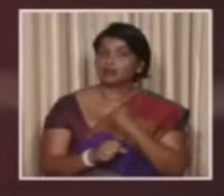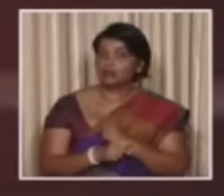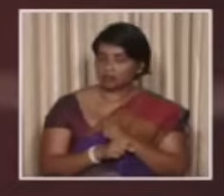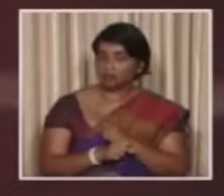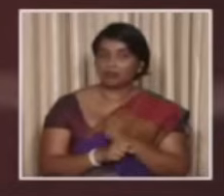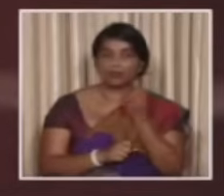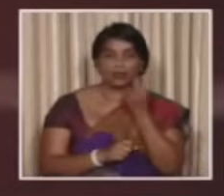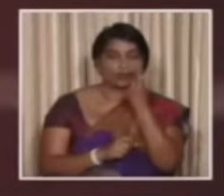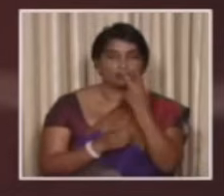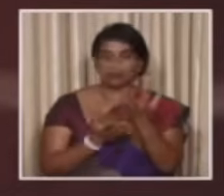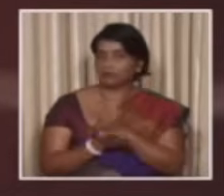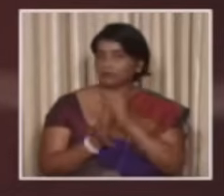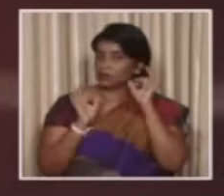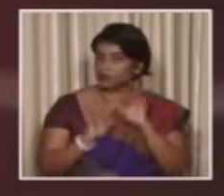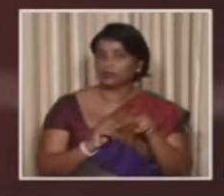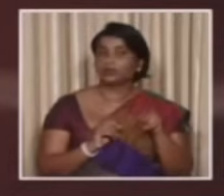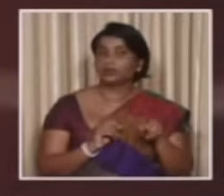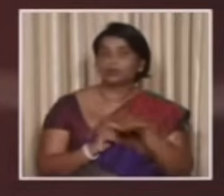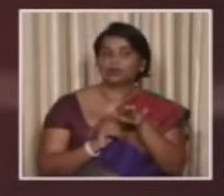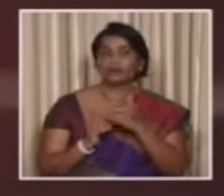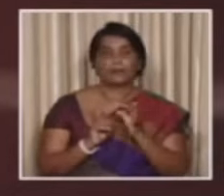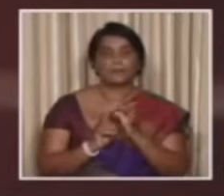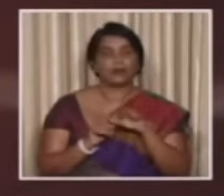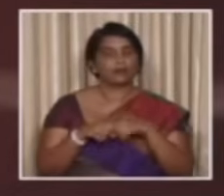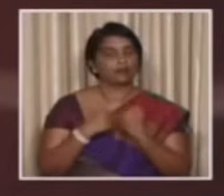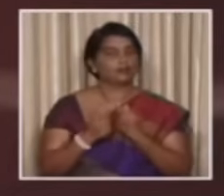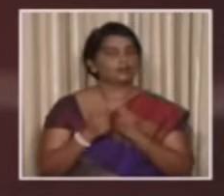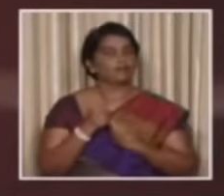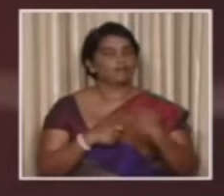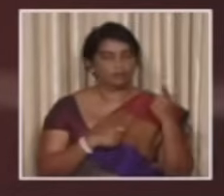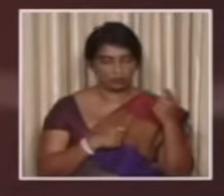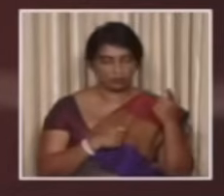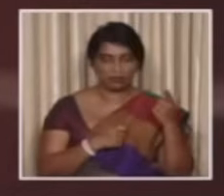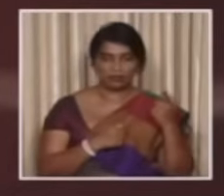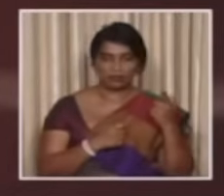එක සතයක්වත් ගන්නේ නැතුව ඒ ඉඩම පෞද්ගලික සමාගමකට විකුණනා.